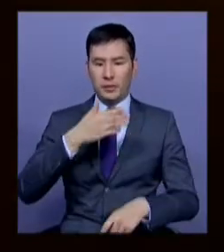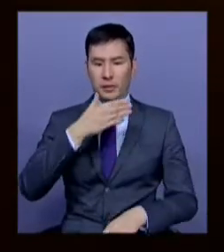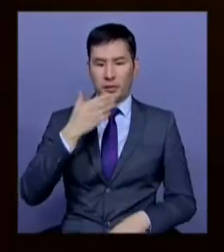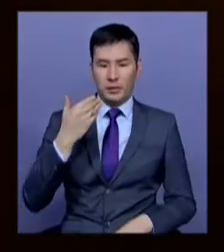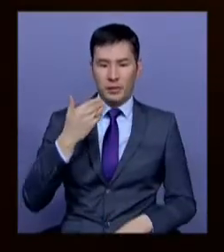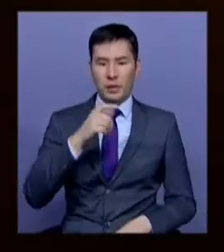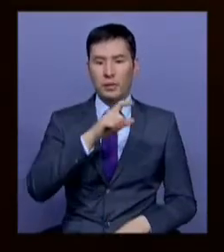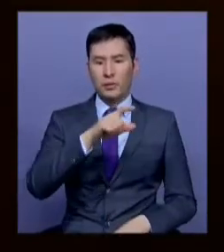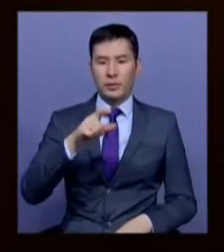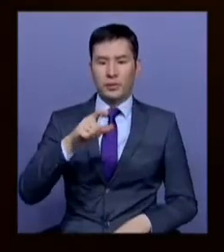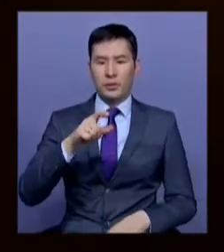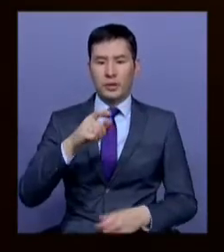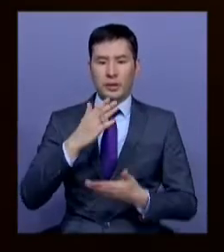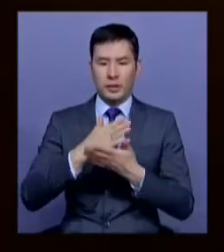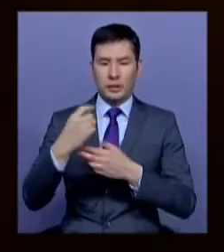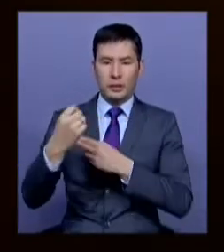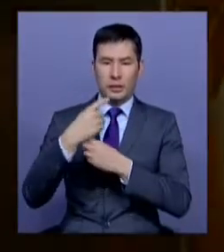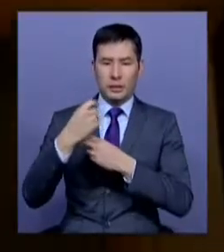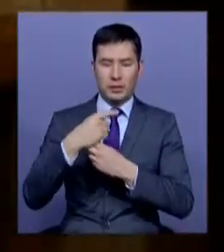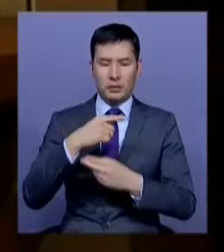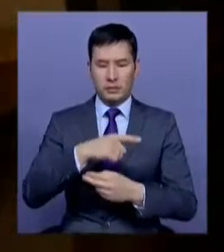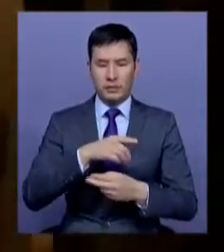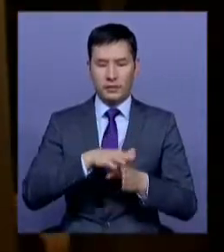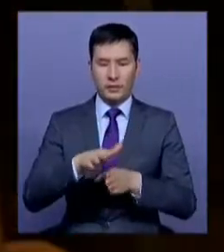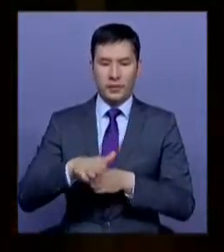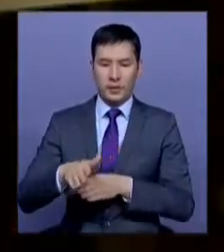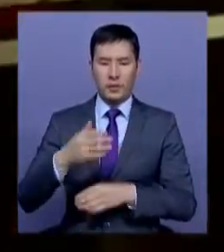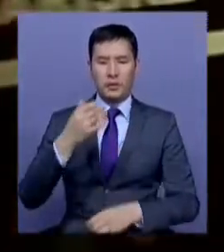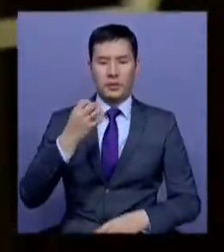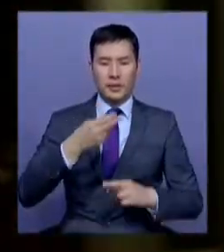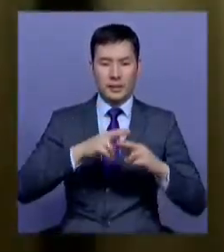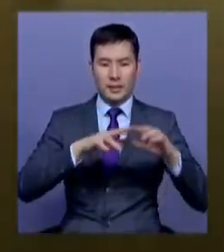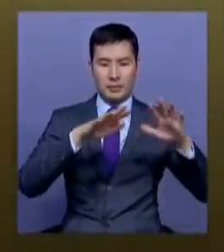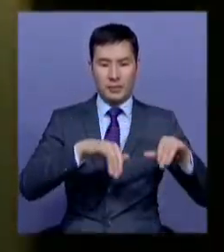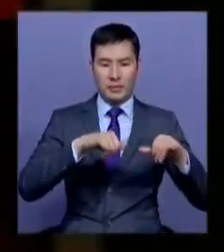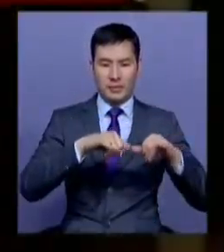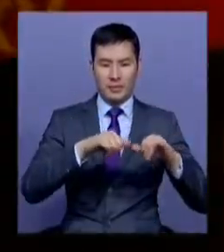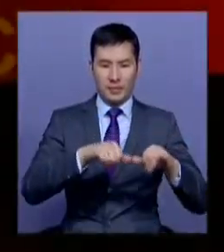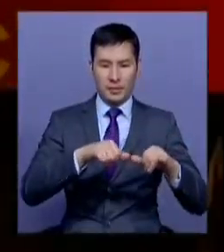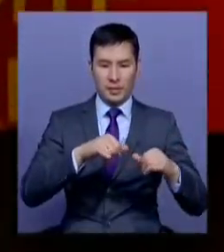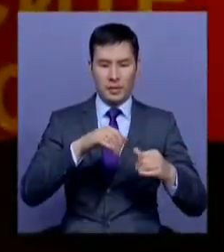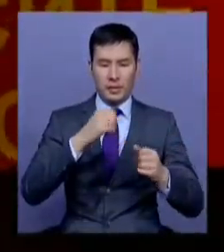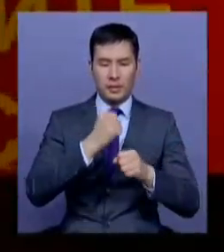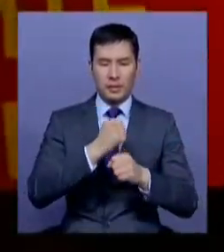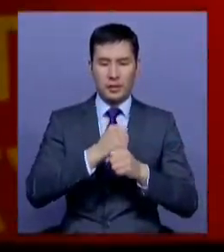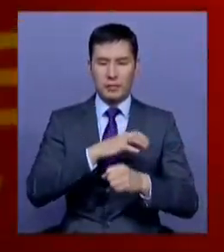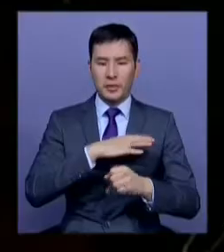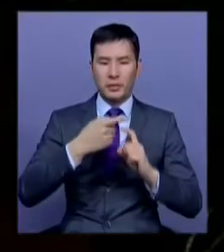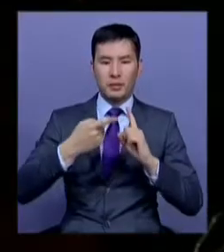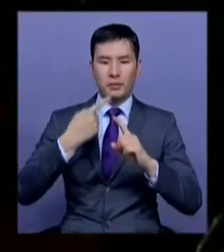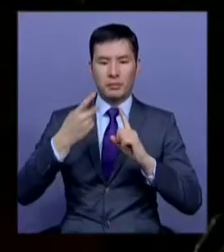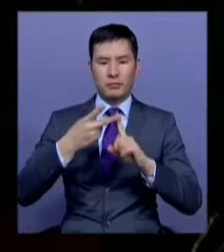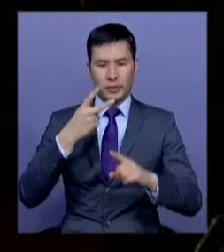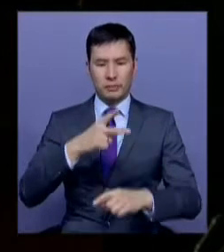қызметкерлердің тамаққа тапсырыс қабылдап жатқаны анықталды. Айта өту керек, бұл дәмхана қызметкерлеріне жасалған алғашқы ескерту емес.